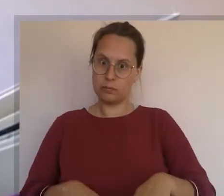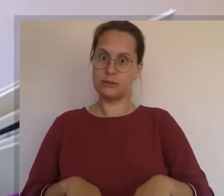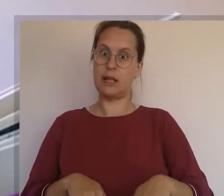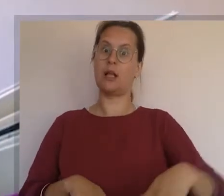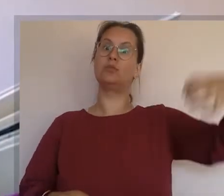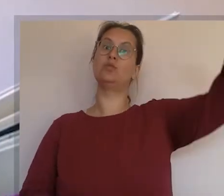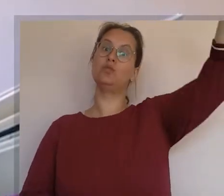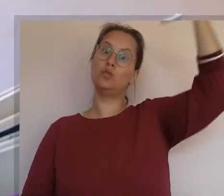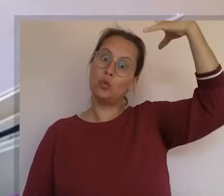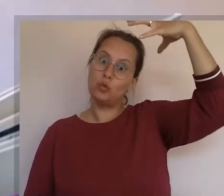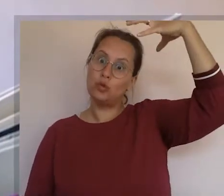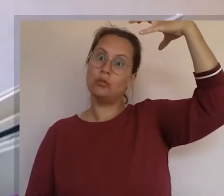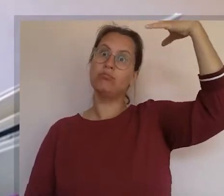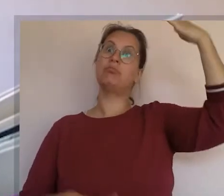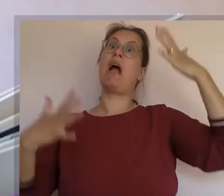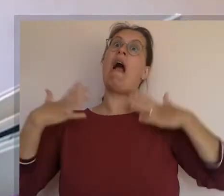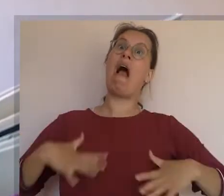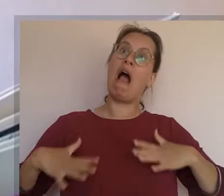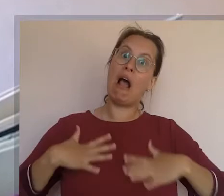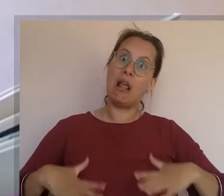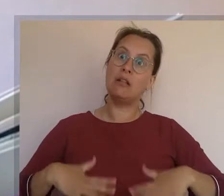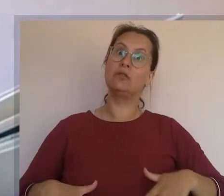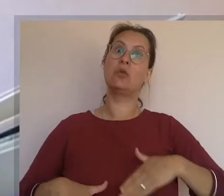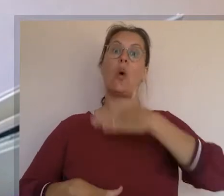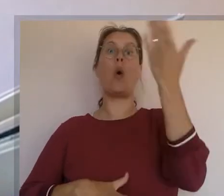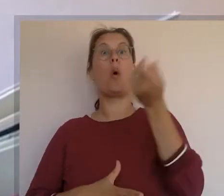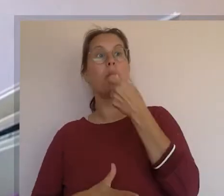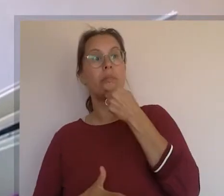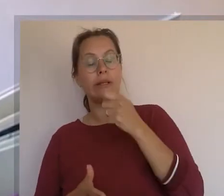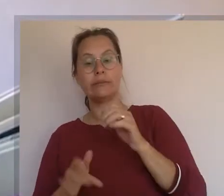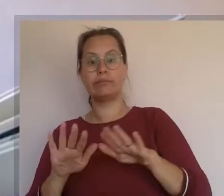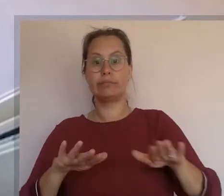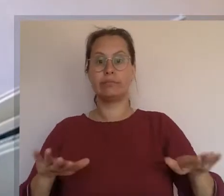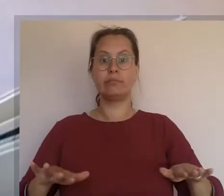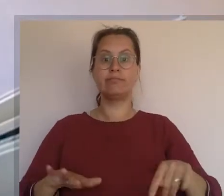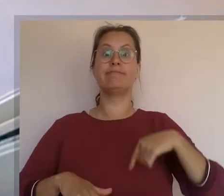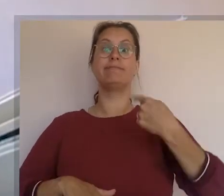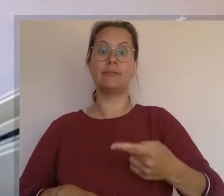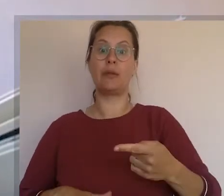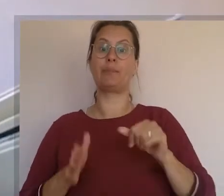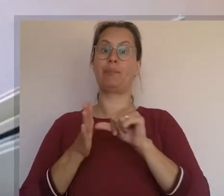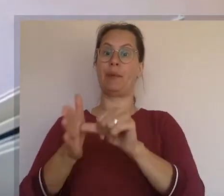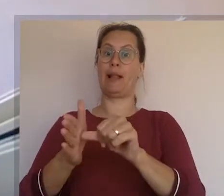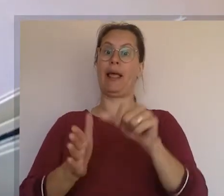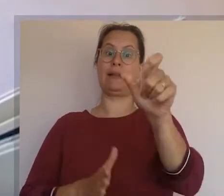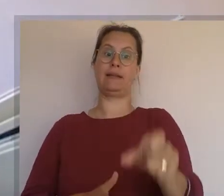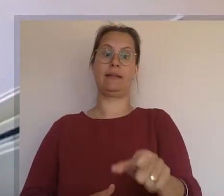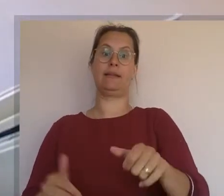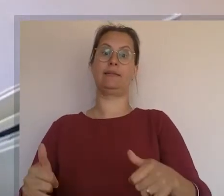heeft een douche genomen, haar kleren aangedaan en een ontbijtje gemaakt. Toen belde haar begeleider